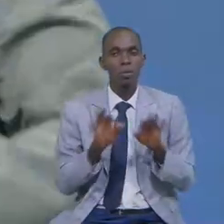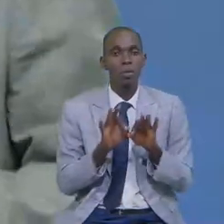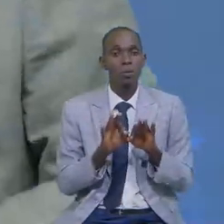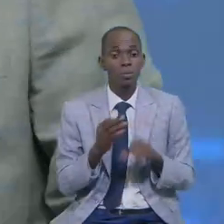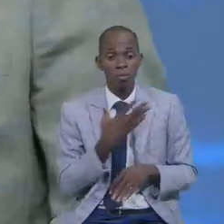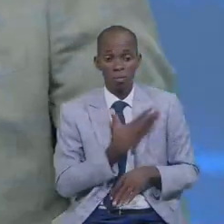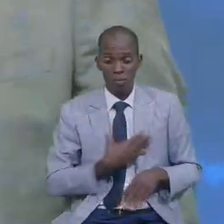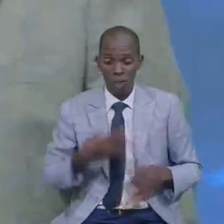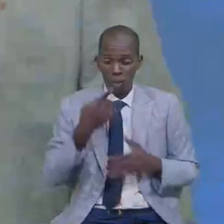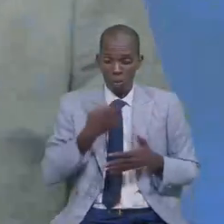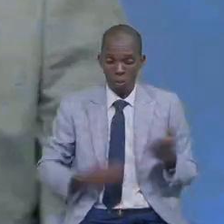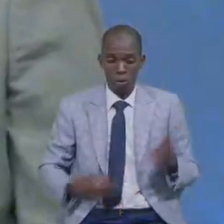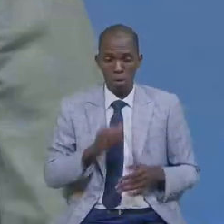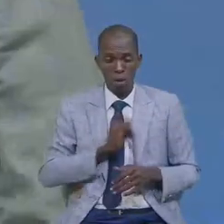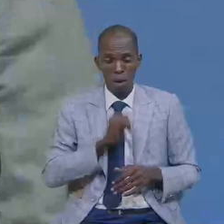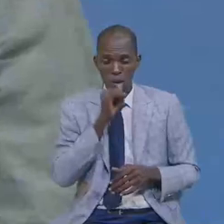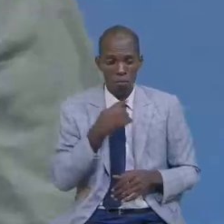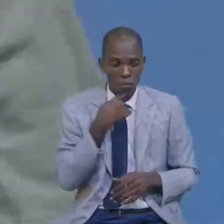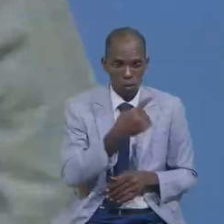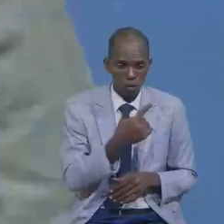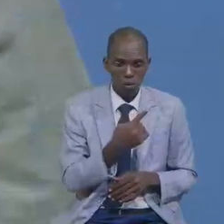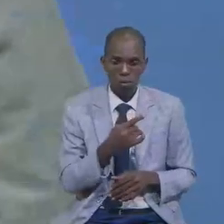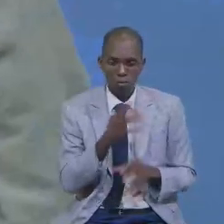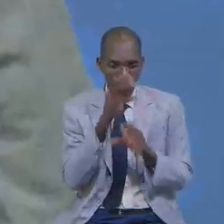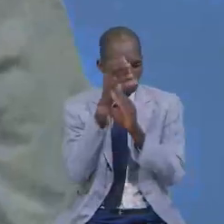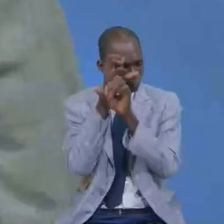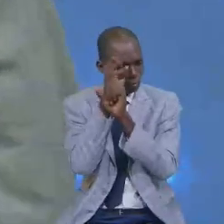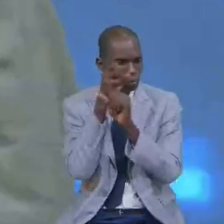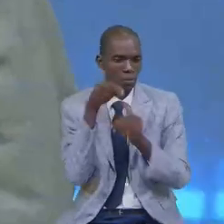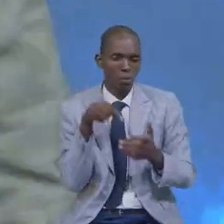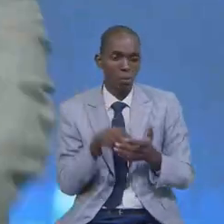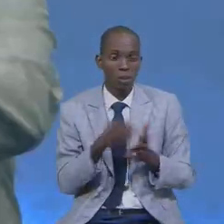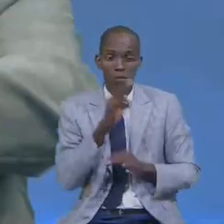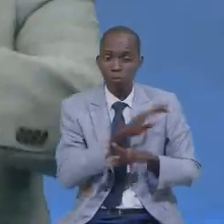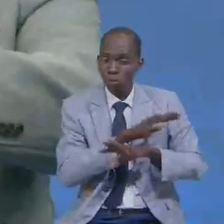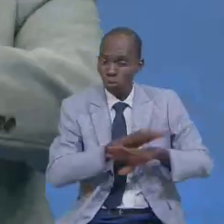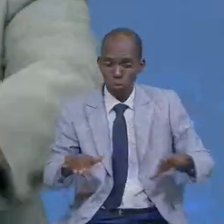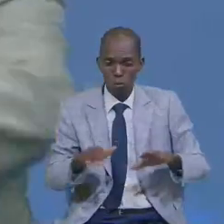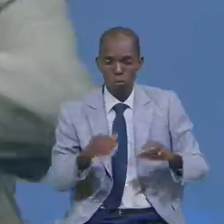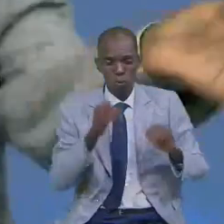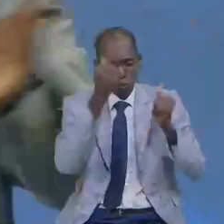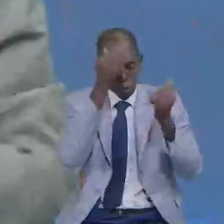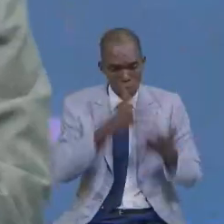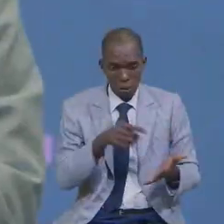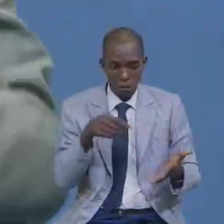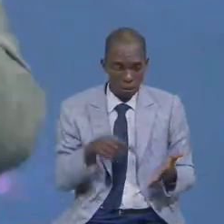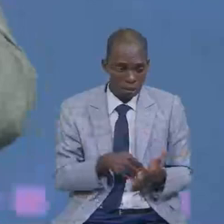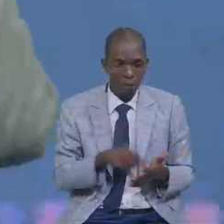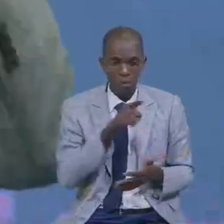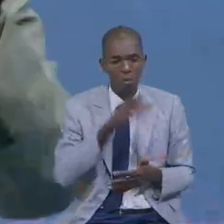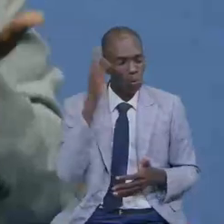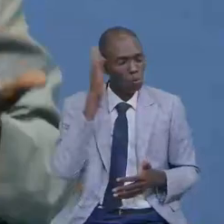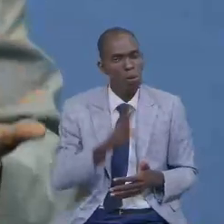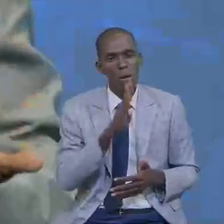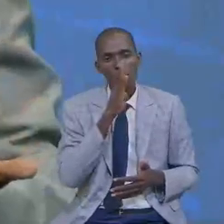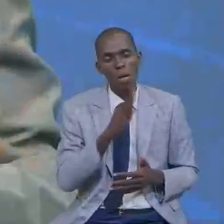Et ce que je dis, marque cela. Si tu ne fais pas ceci, tu vas le regretter pour toute ta vie.